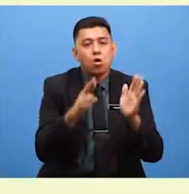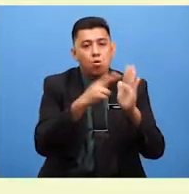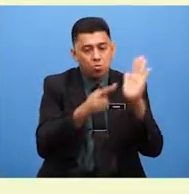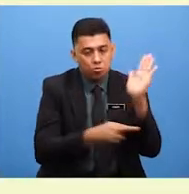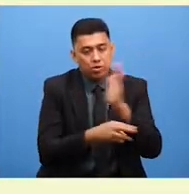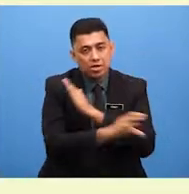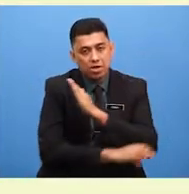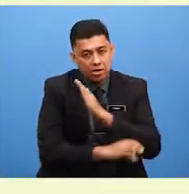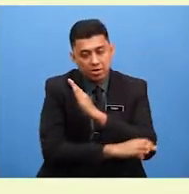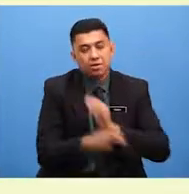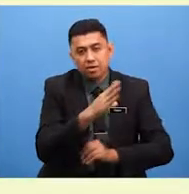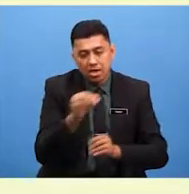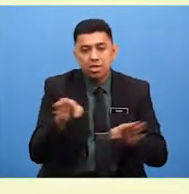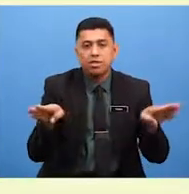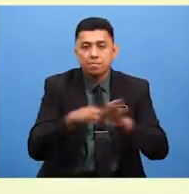sebagainya?